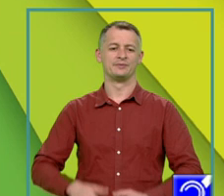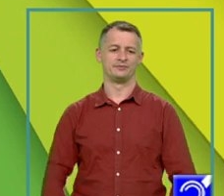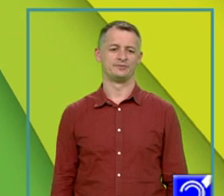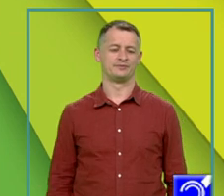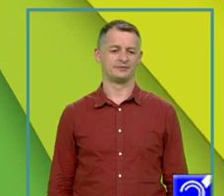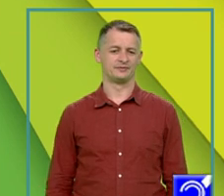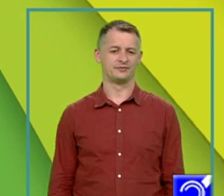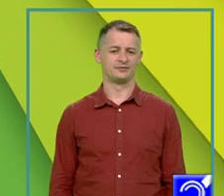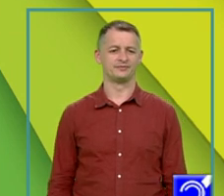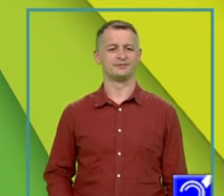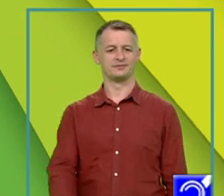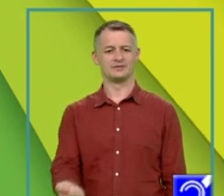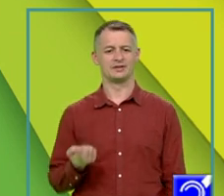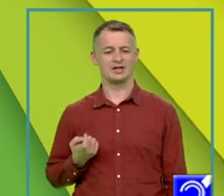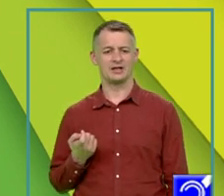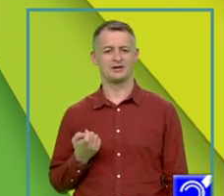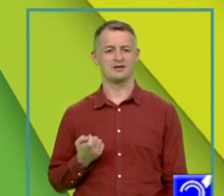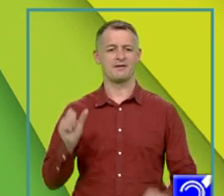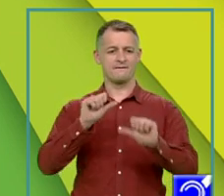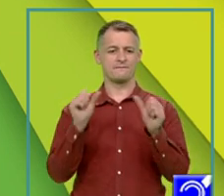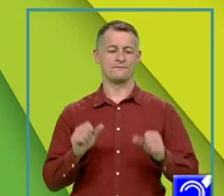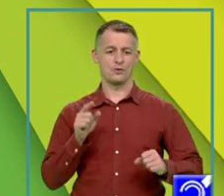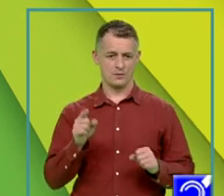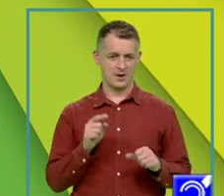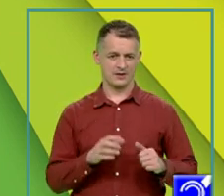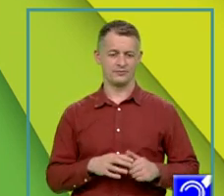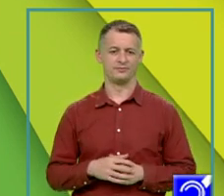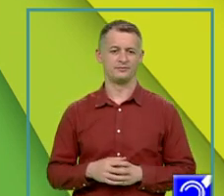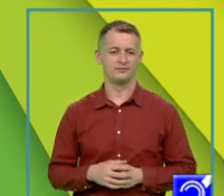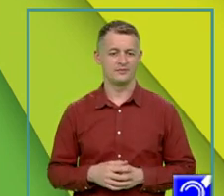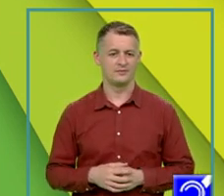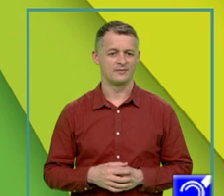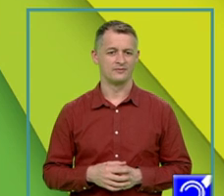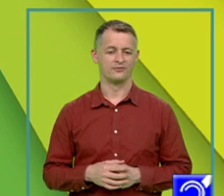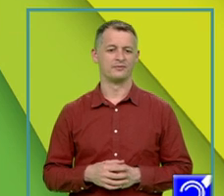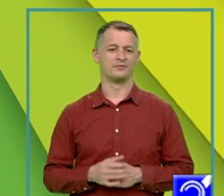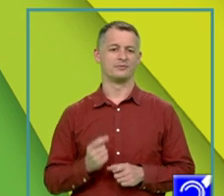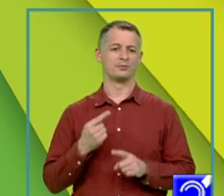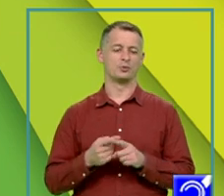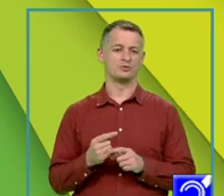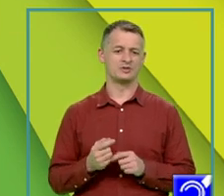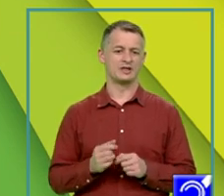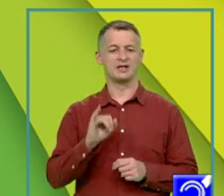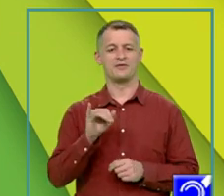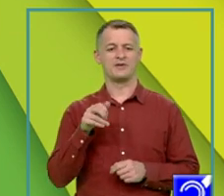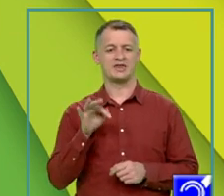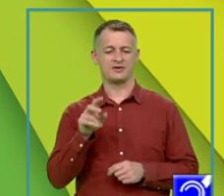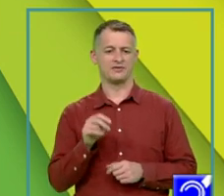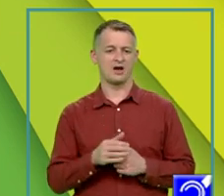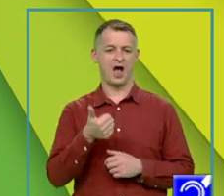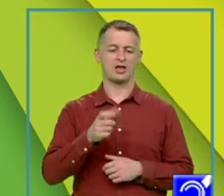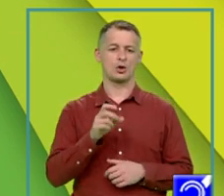rino forma auxiliarului cu auxiliarul a avea plus forma de infinitiv a verbului a dorit